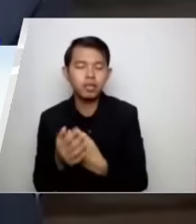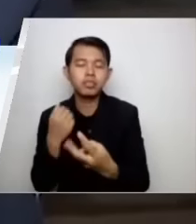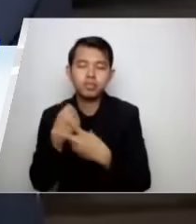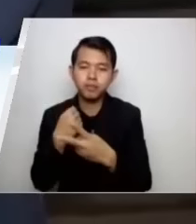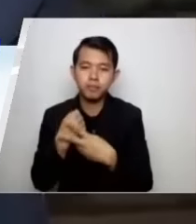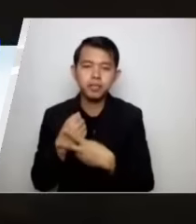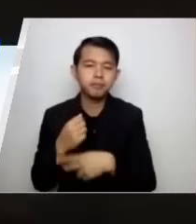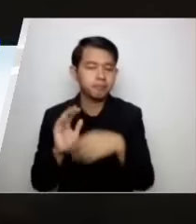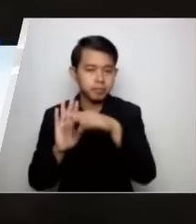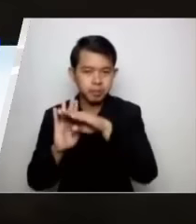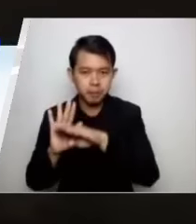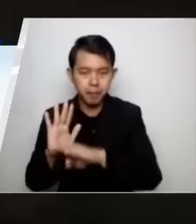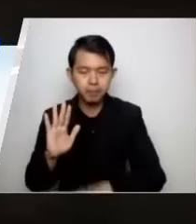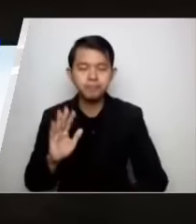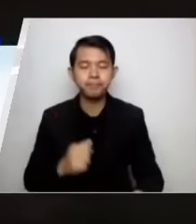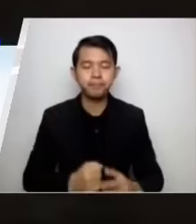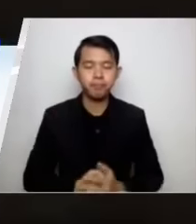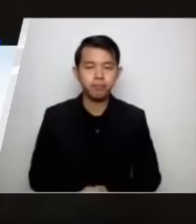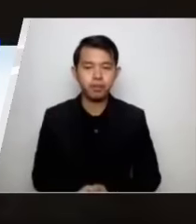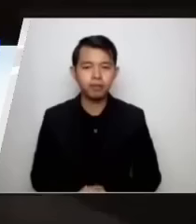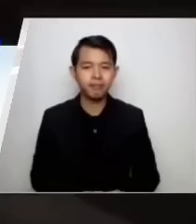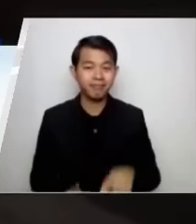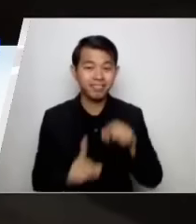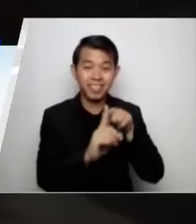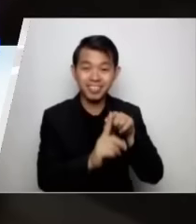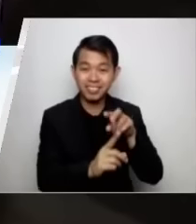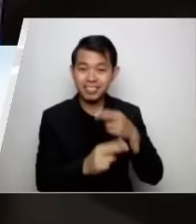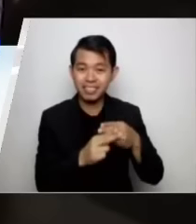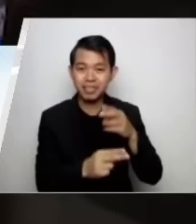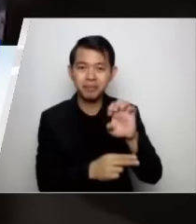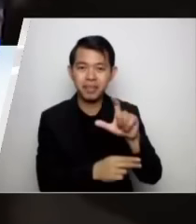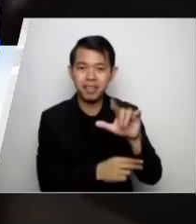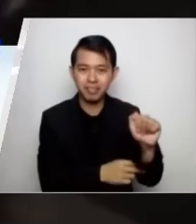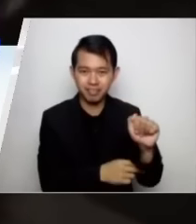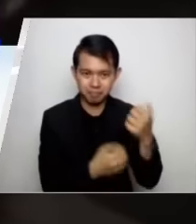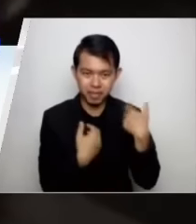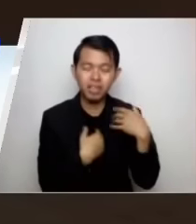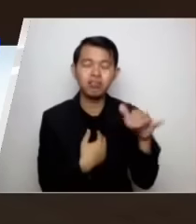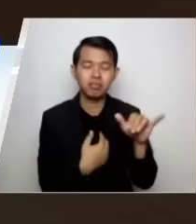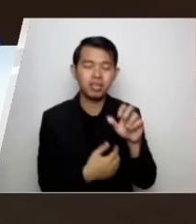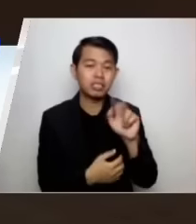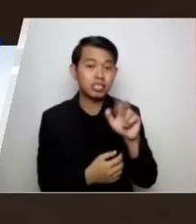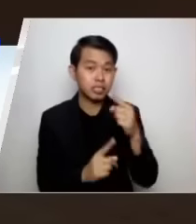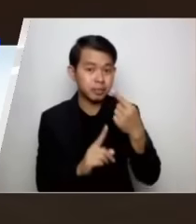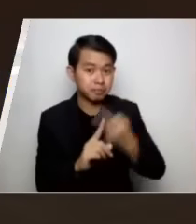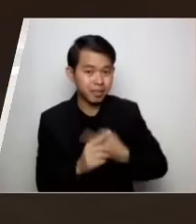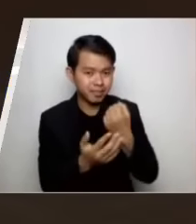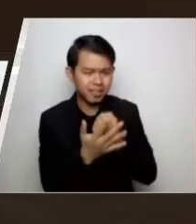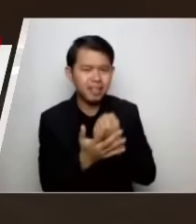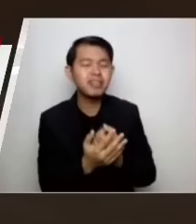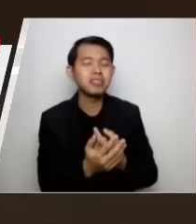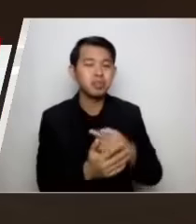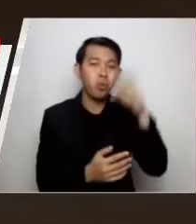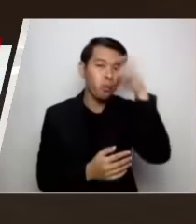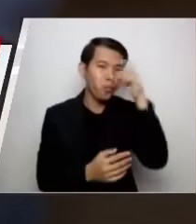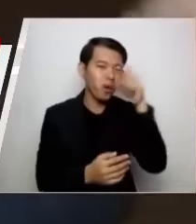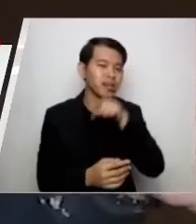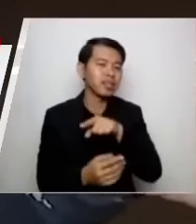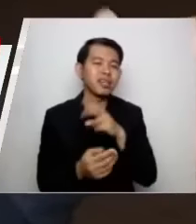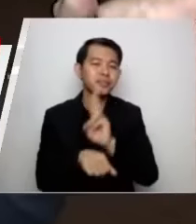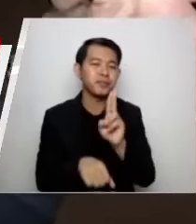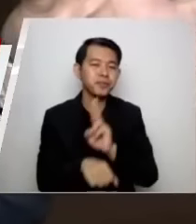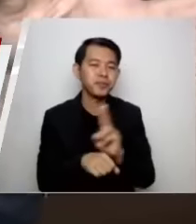government employee at nakatanggap na rin ng 13-month pay, wais na raw sa paggamit ng bonus. Siguro yung mga